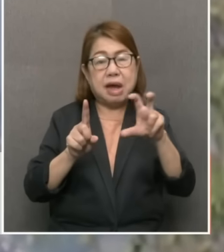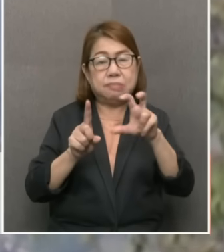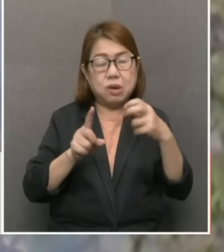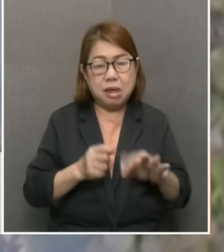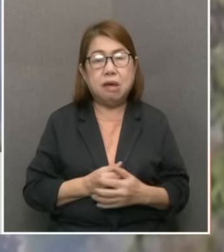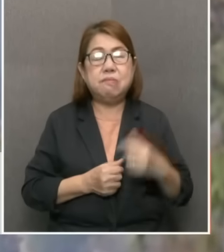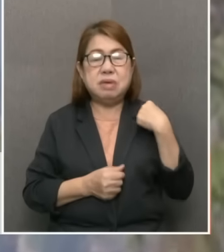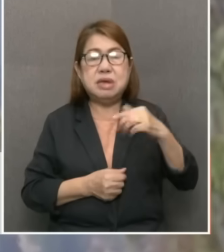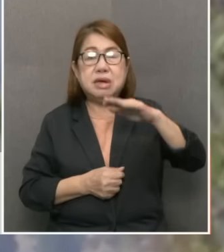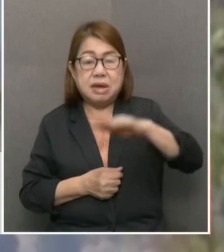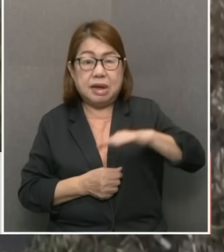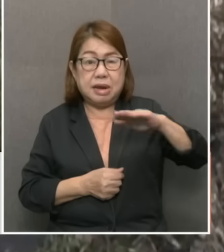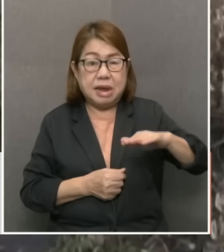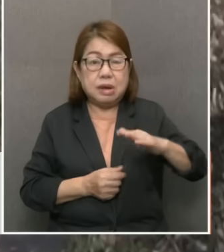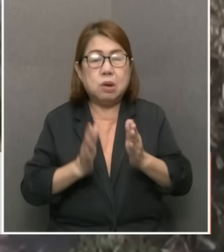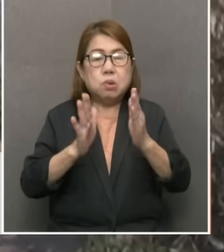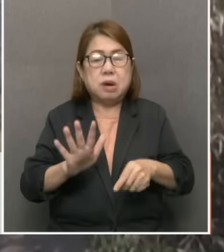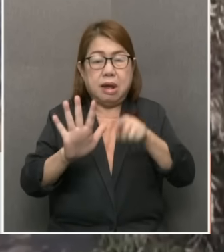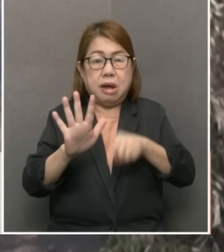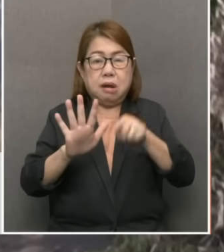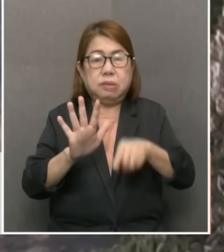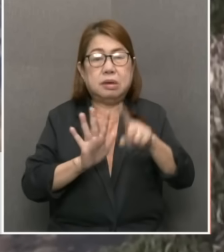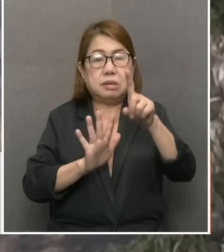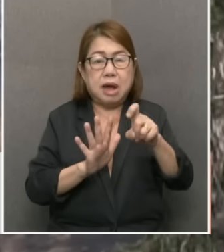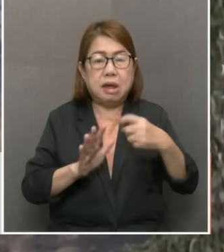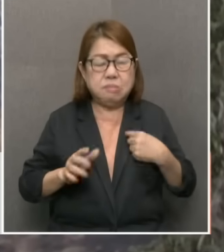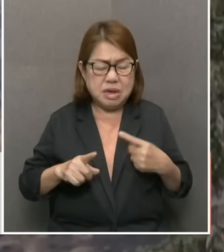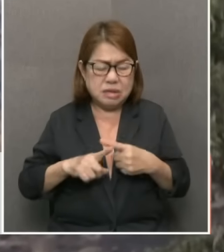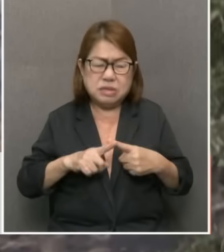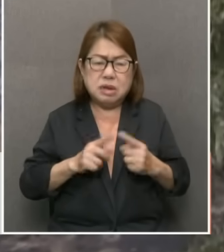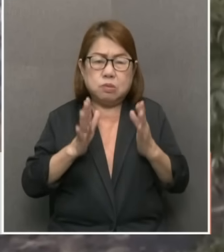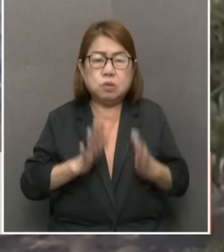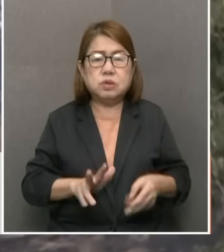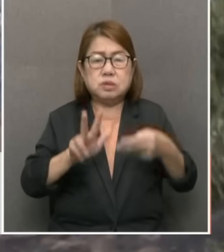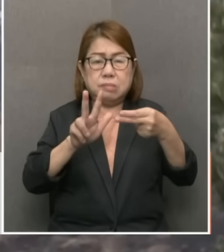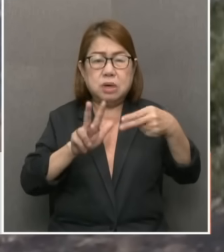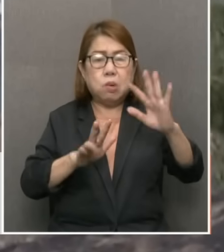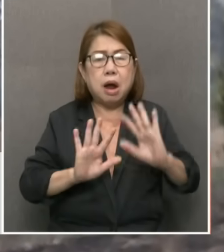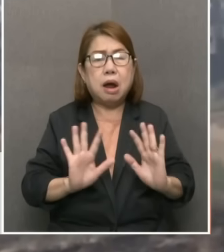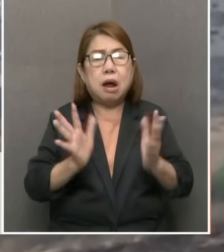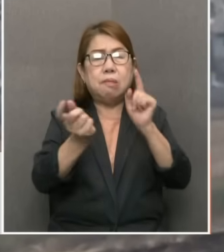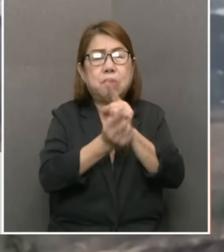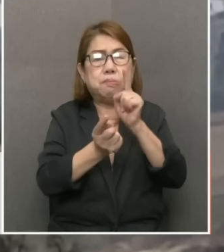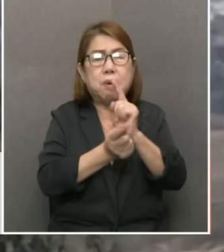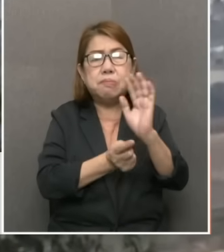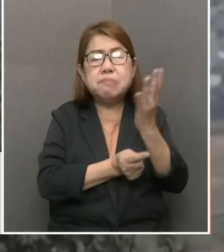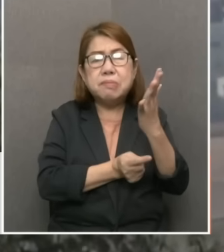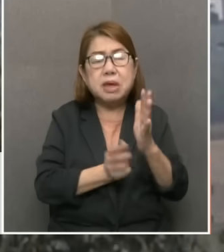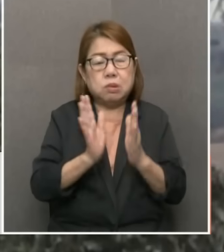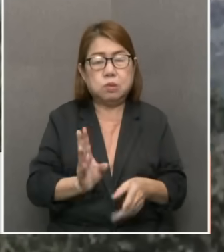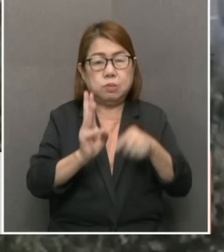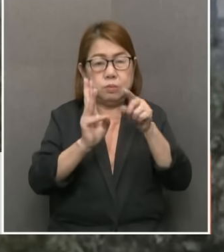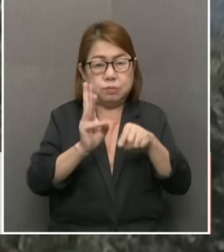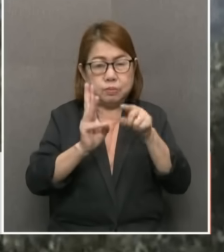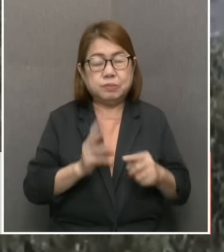นี้มีเด็กราว 5,000 คนและมีผู้บาดเจ็บมากกว่า 30,000 คนและสูญหายอีกกว่า 6,000 คนค่ะกระทรวงสา